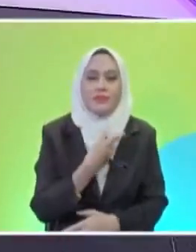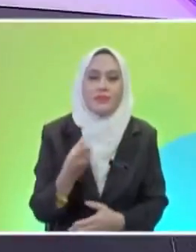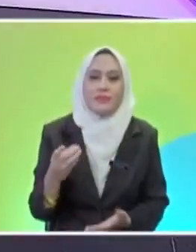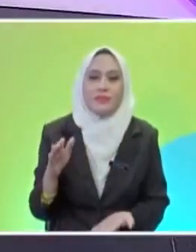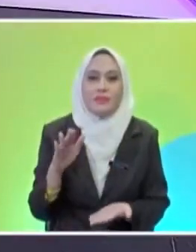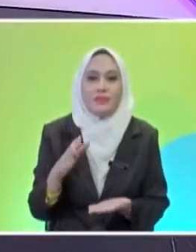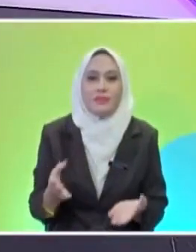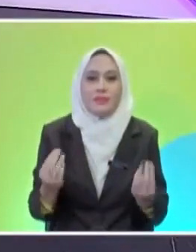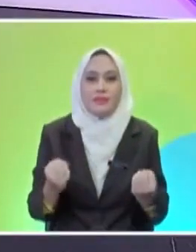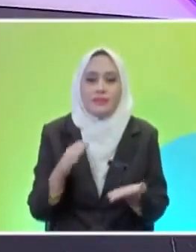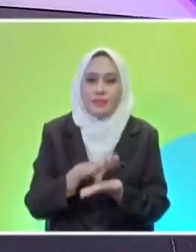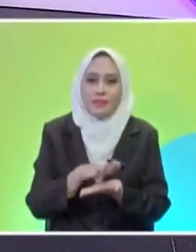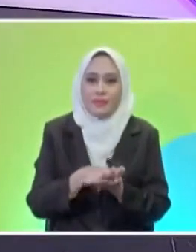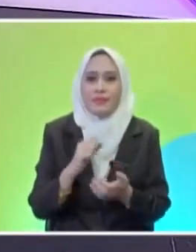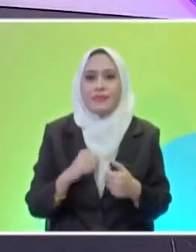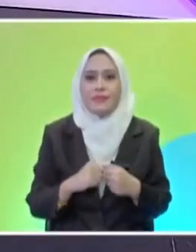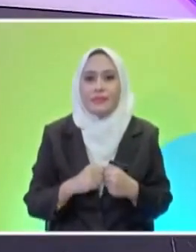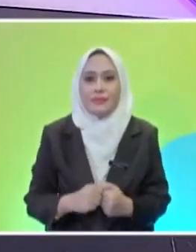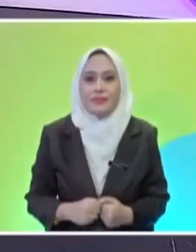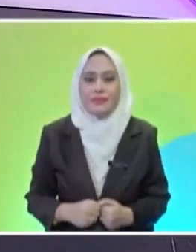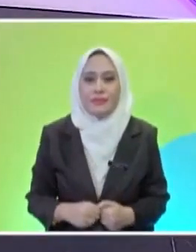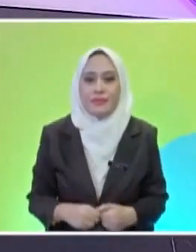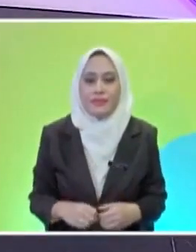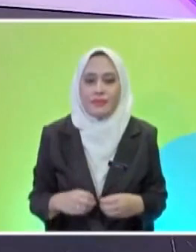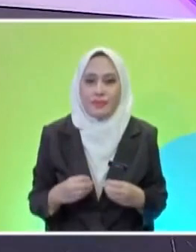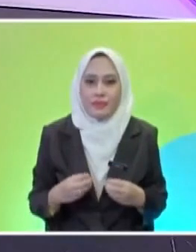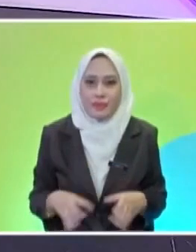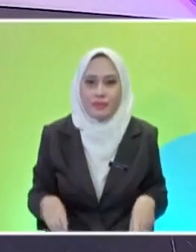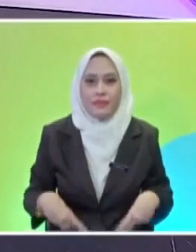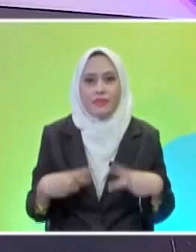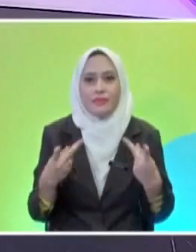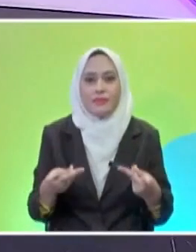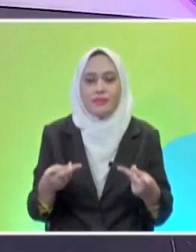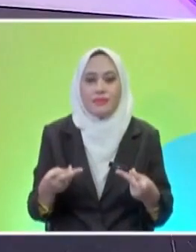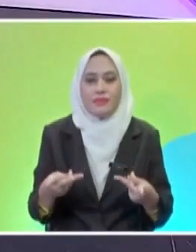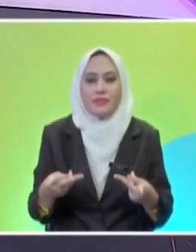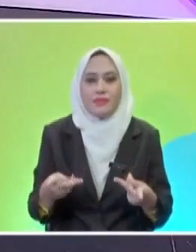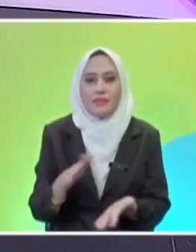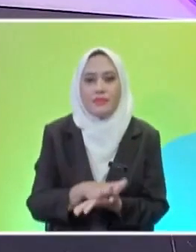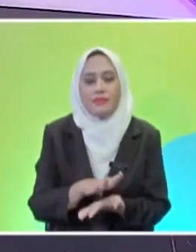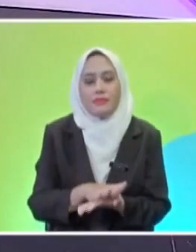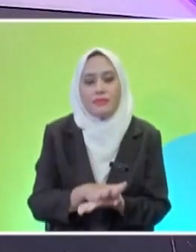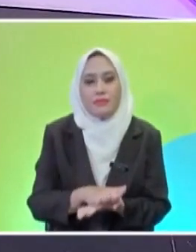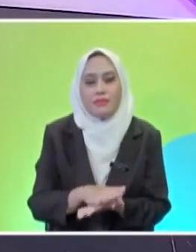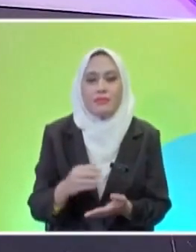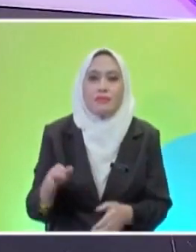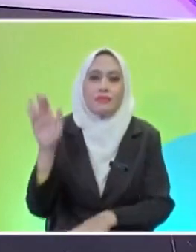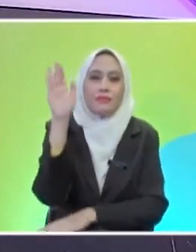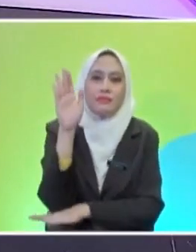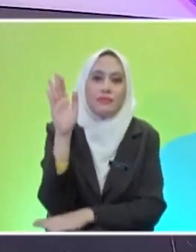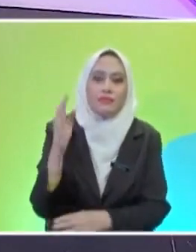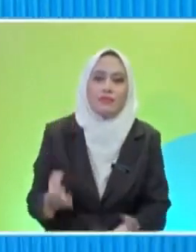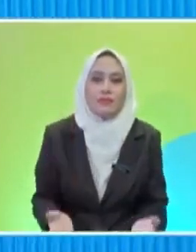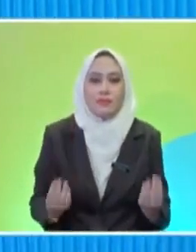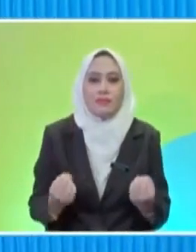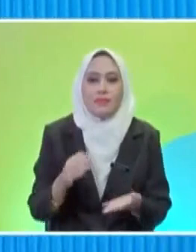Balik sekolah. Baiklah. Lepas kita pergi sekolah pagi, tengah hari tentunya kita balik sekolah. Seronoknya